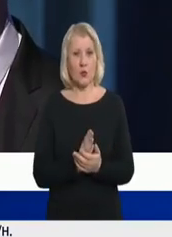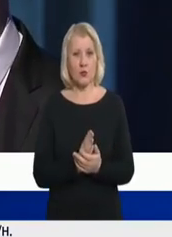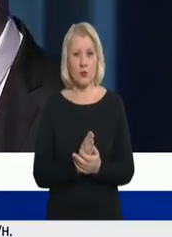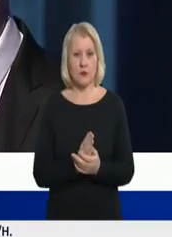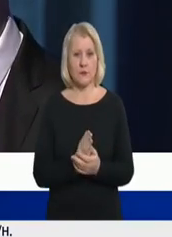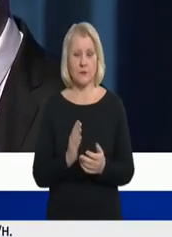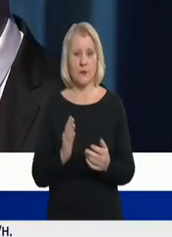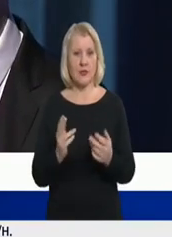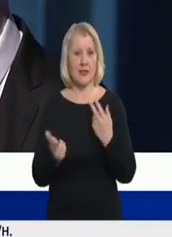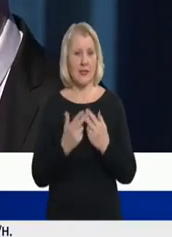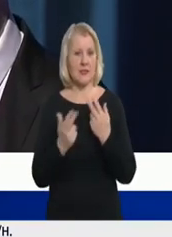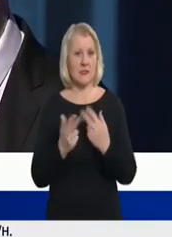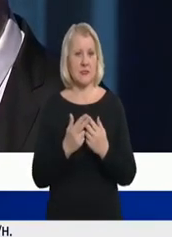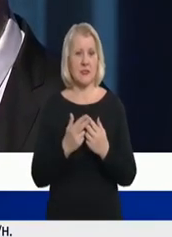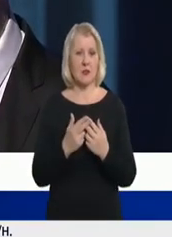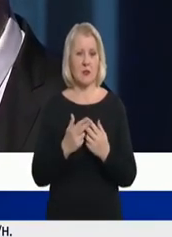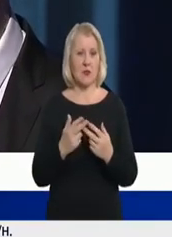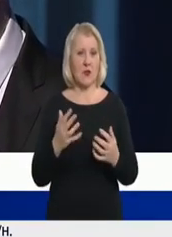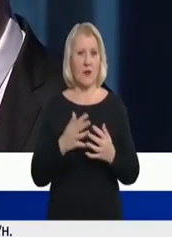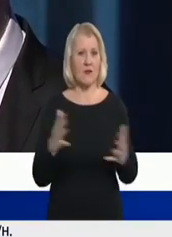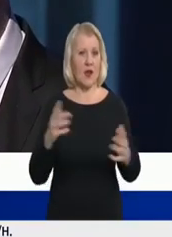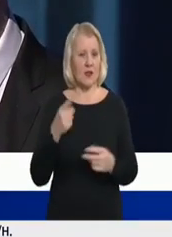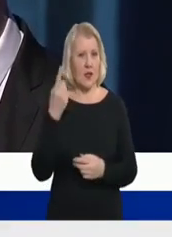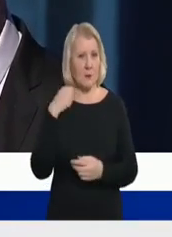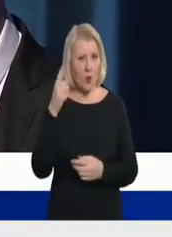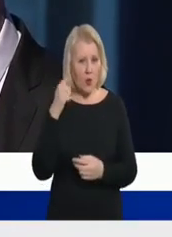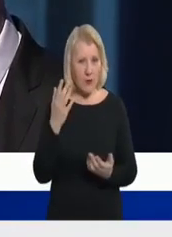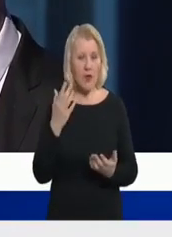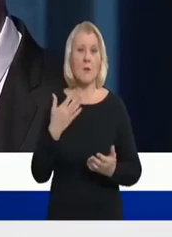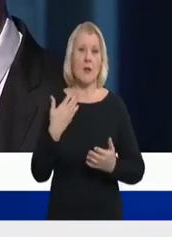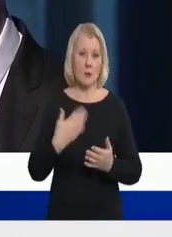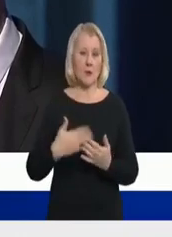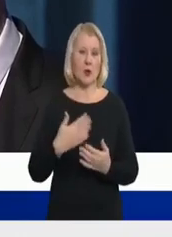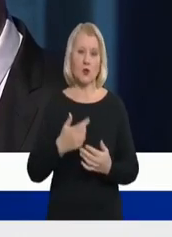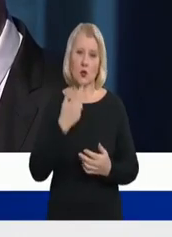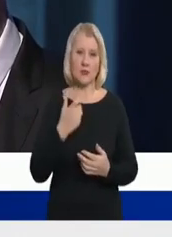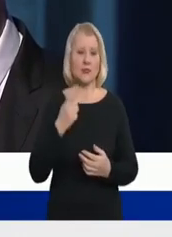poměrně velké problémy, tak aby sociální smír byl znovu nastolen.